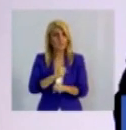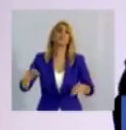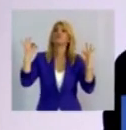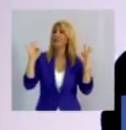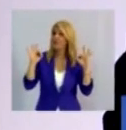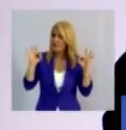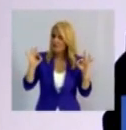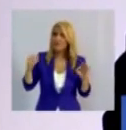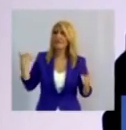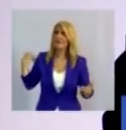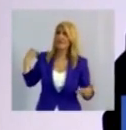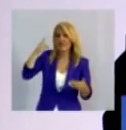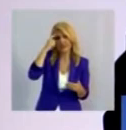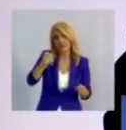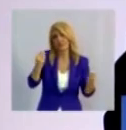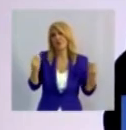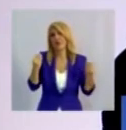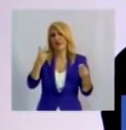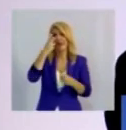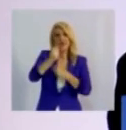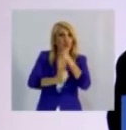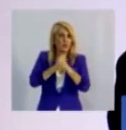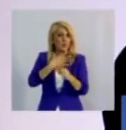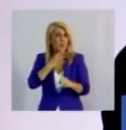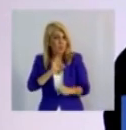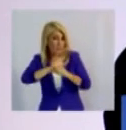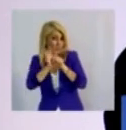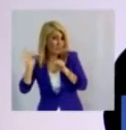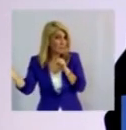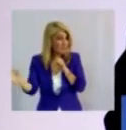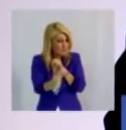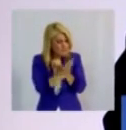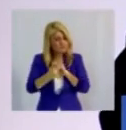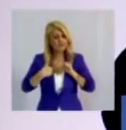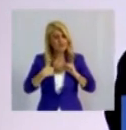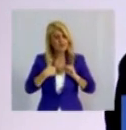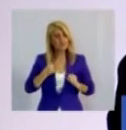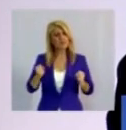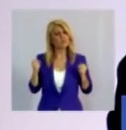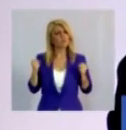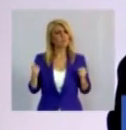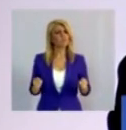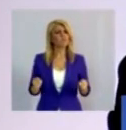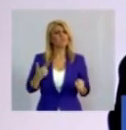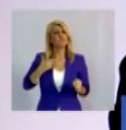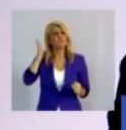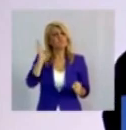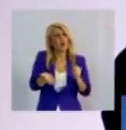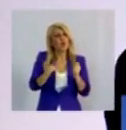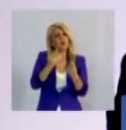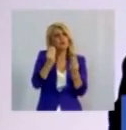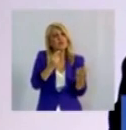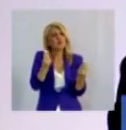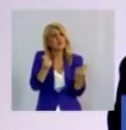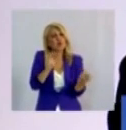αντίξωες συνθήκες που ζήσαμε τα τελευταία δύο χρόνια δείξαμε ότι μπορούμε να αναπροσαρμόζουμε τα προγράμματά μας,